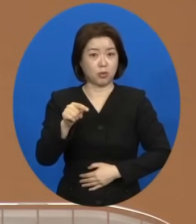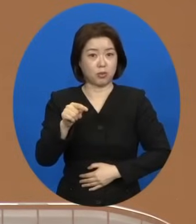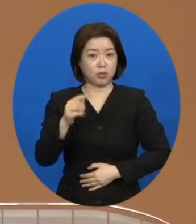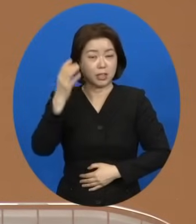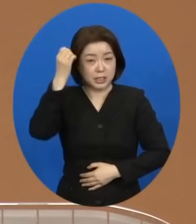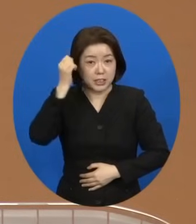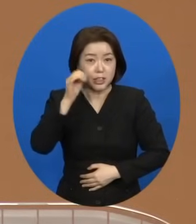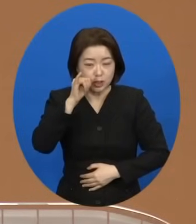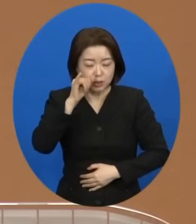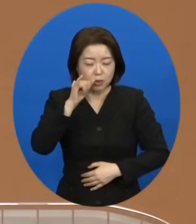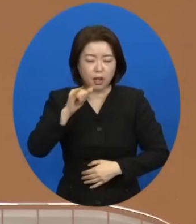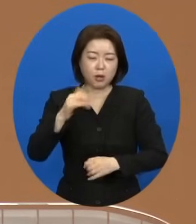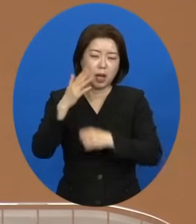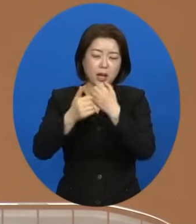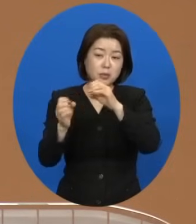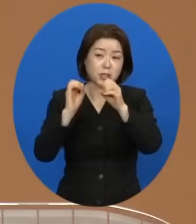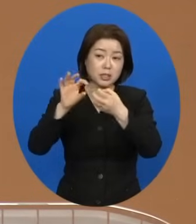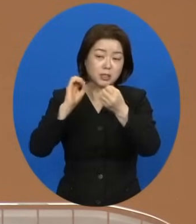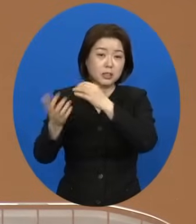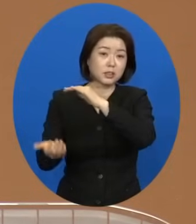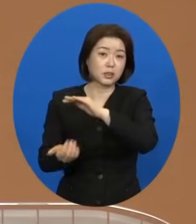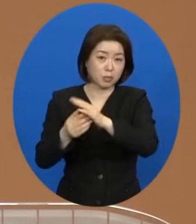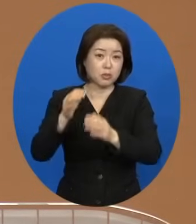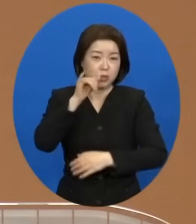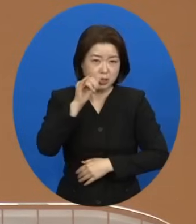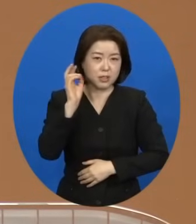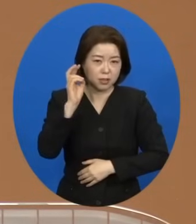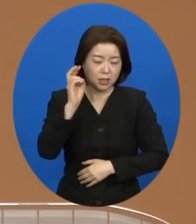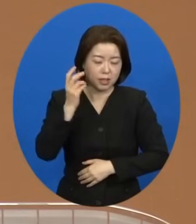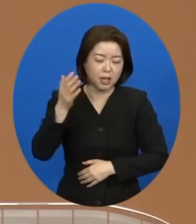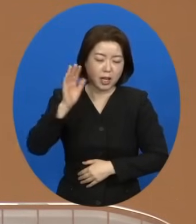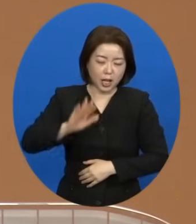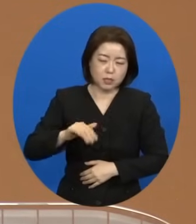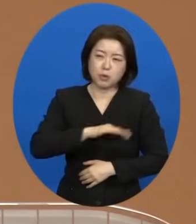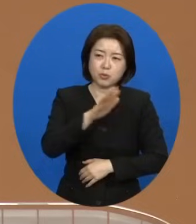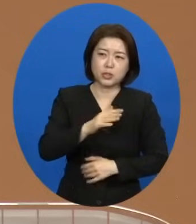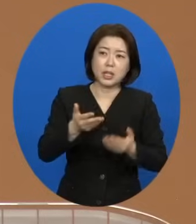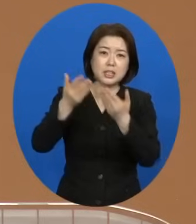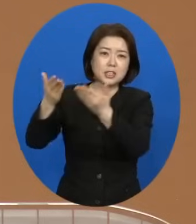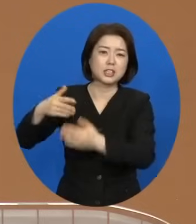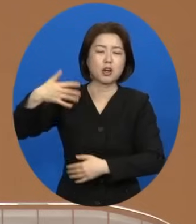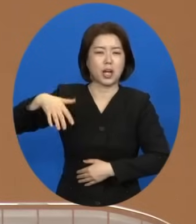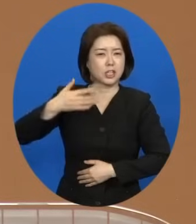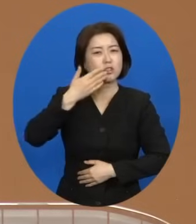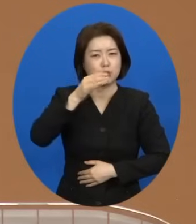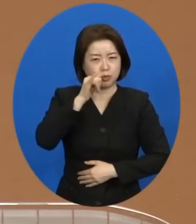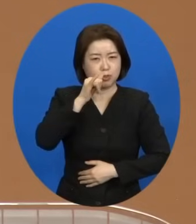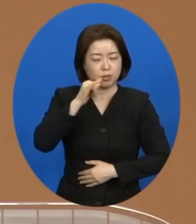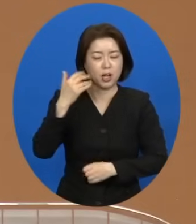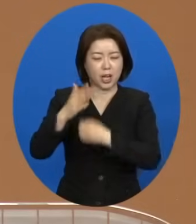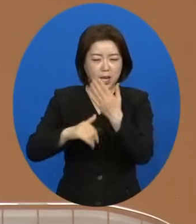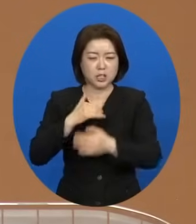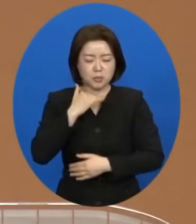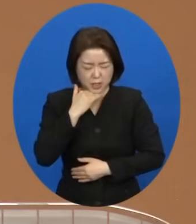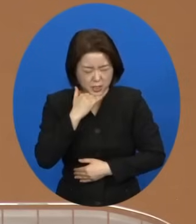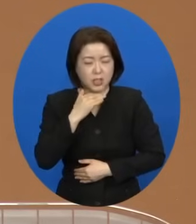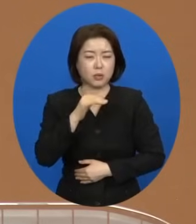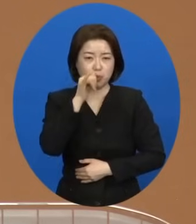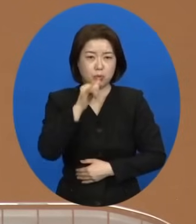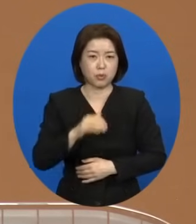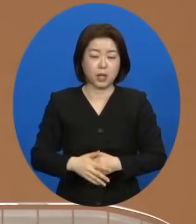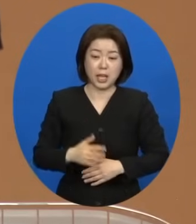것 많으실 거예요 그런데 우리의 응답은 아직 없습니다 하나님은 기다리고 계십니다 주님 우리가이